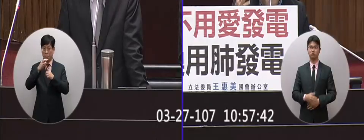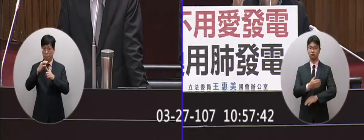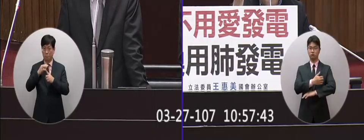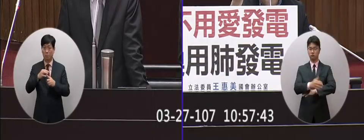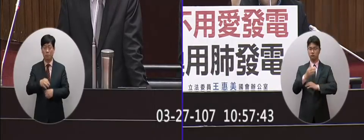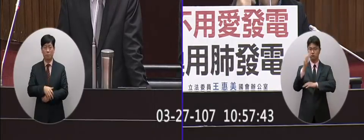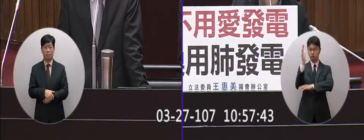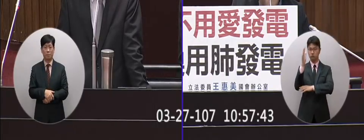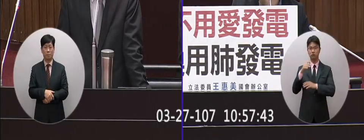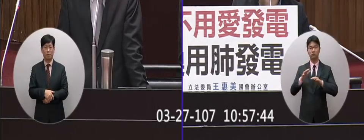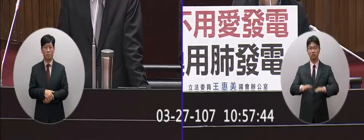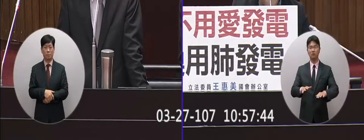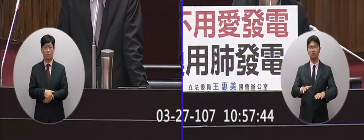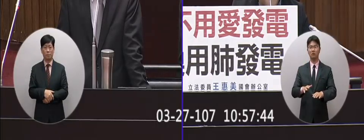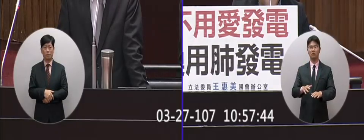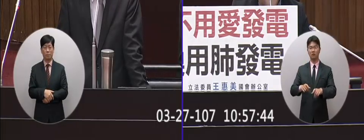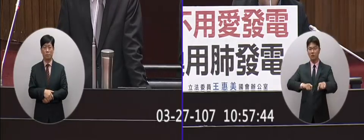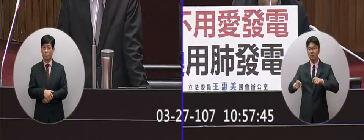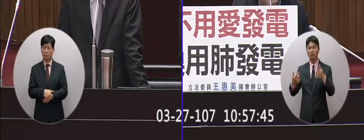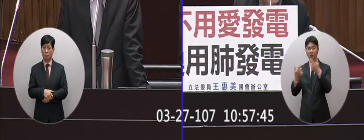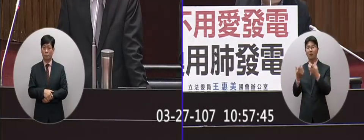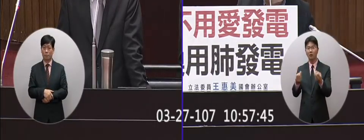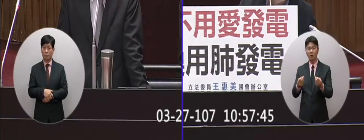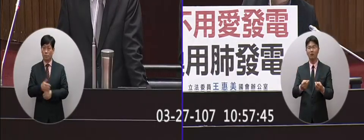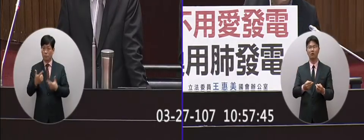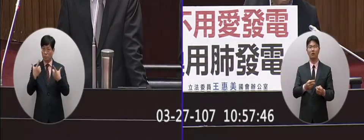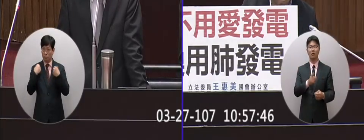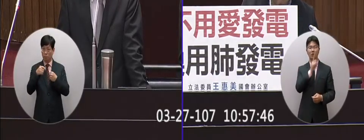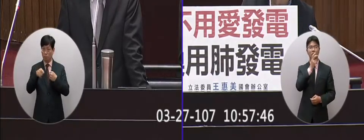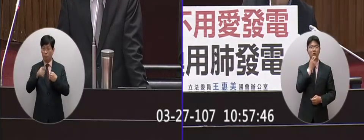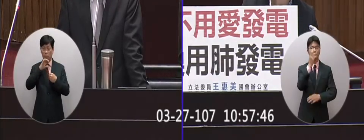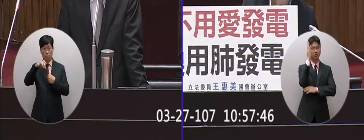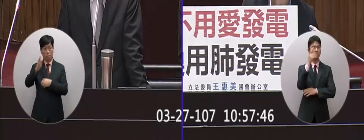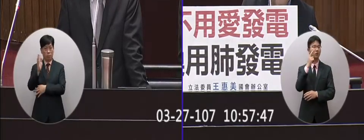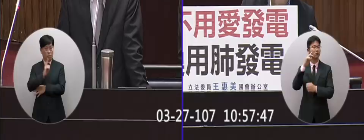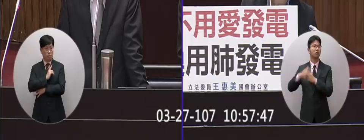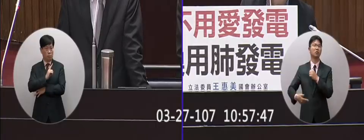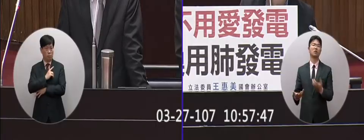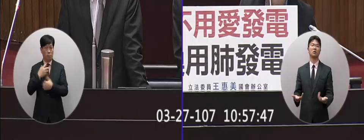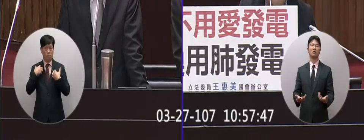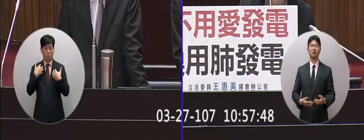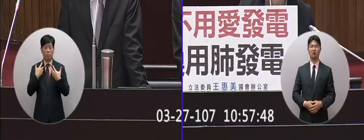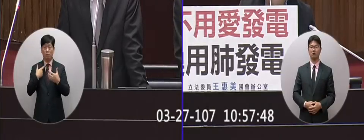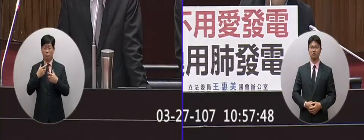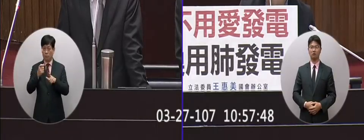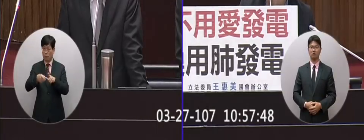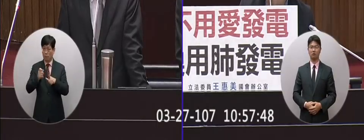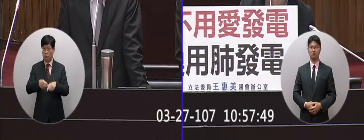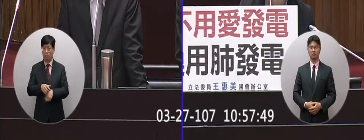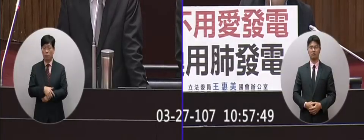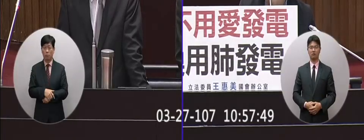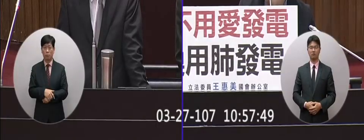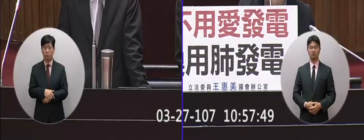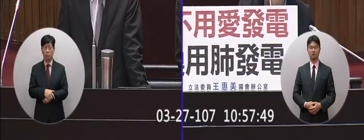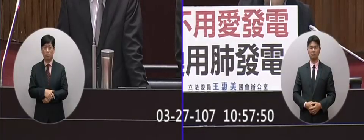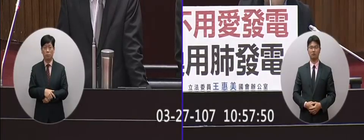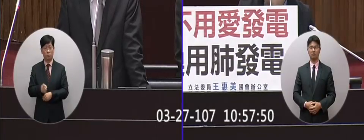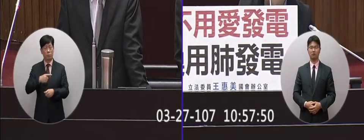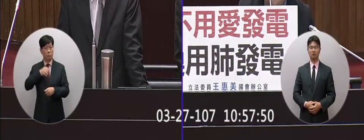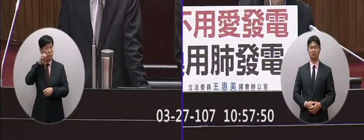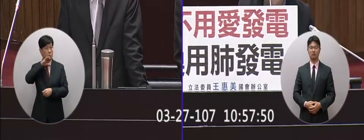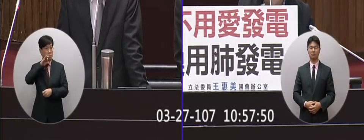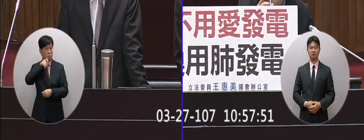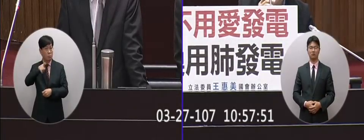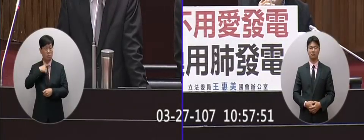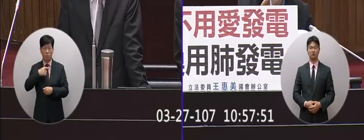没有作为，中央也漠视啊。 这个应该是地方的公司吧？你们彰化